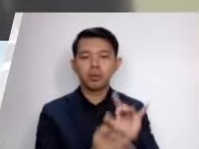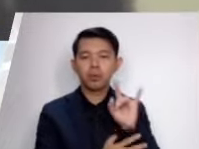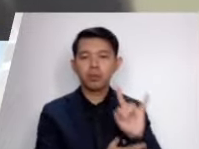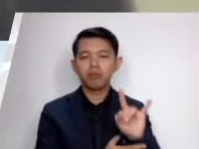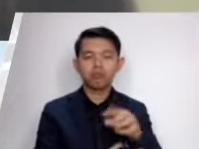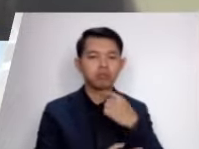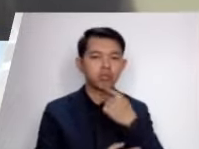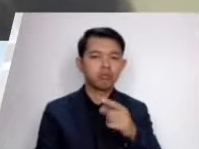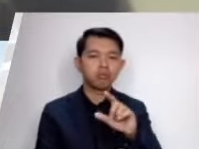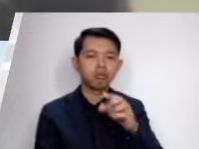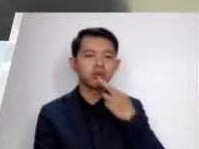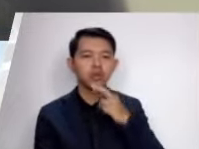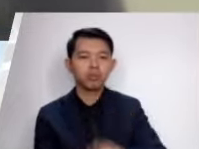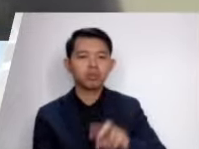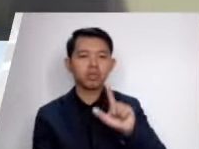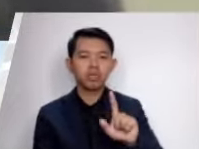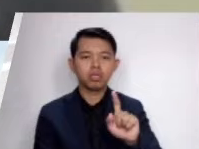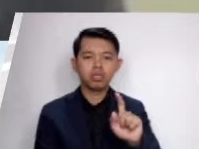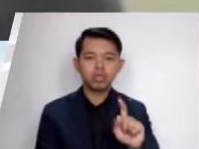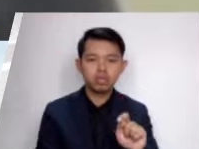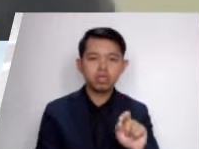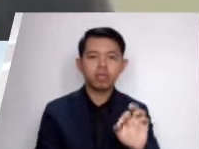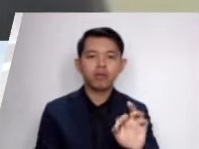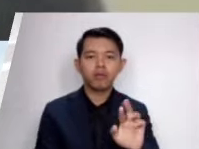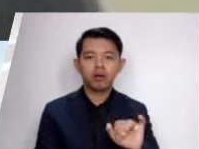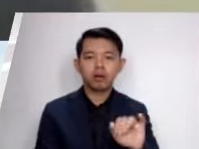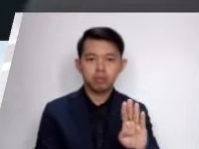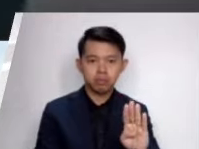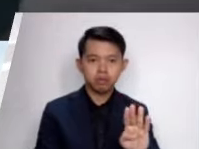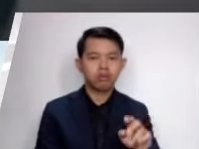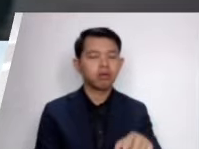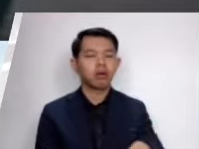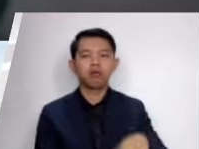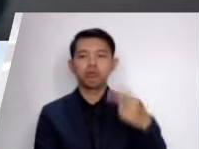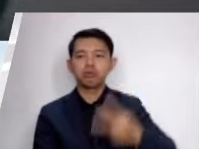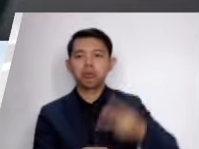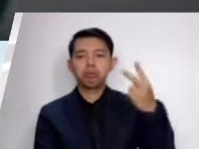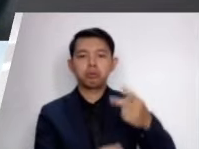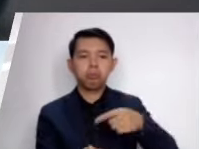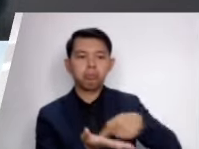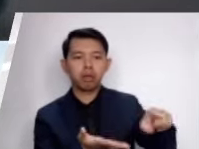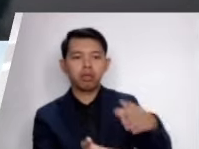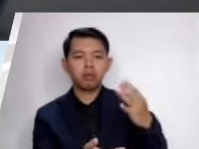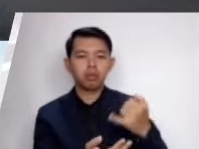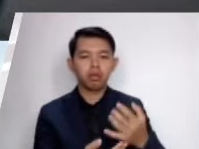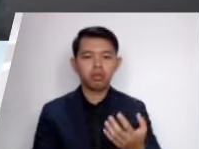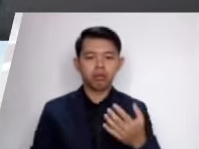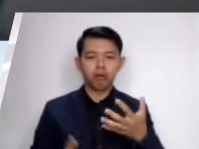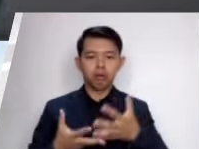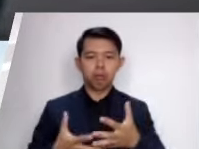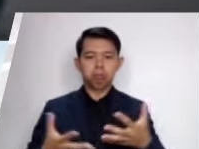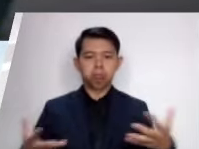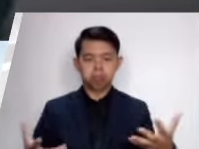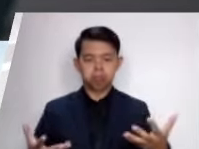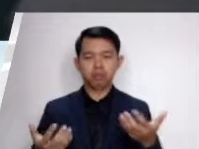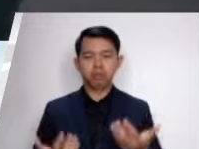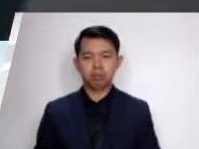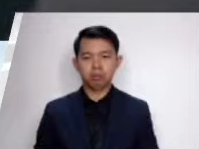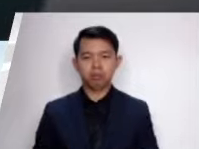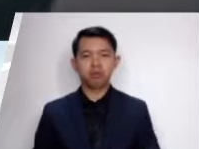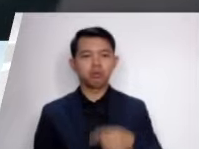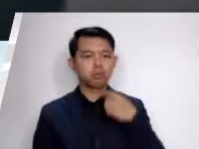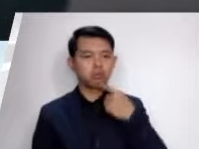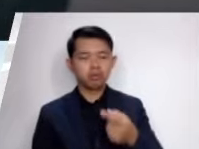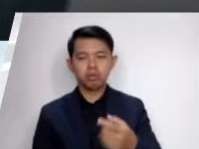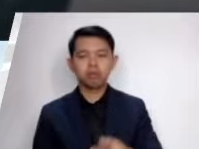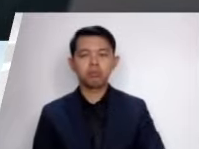daw siya ng doble at pinababa pa raw siya ng sasakyan dahil umano sa kanyang katabaan. Pinagbintangan pa raw siya nito na dahilan